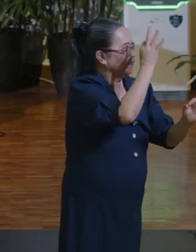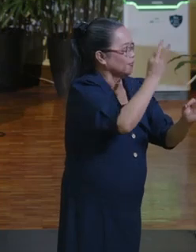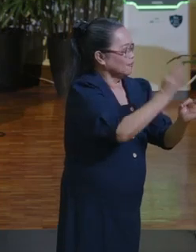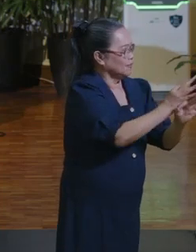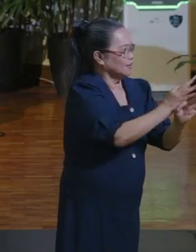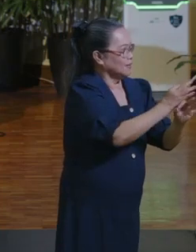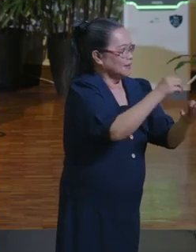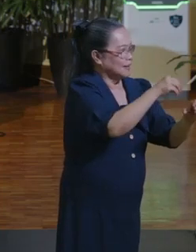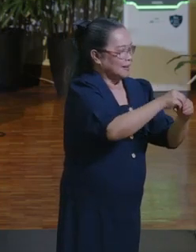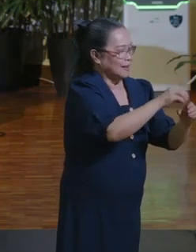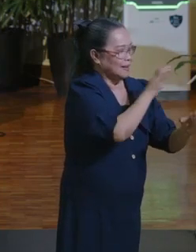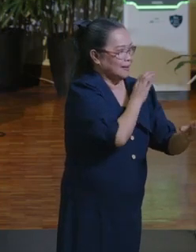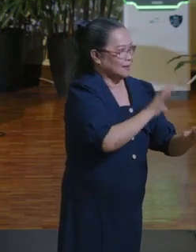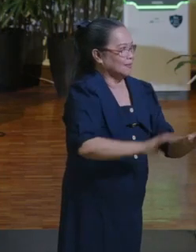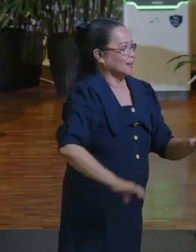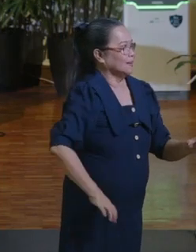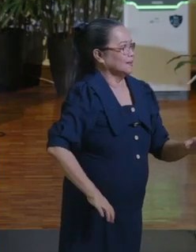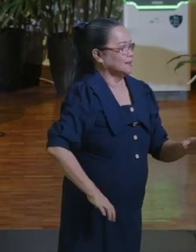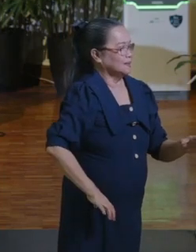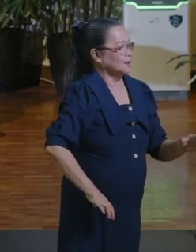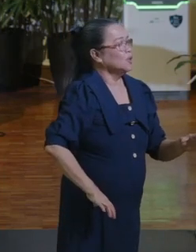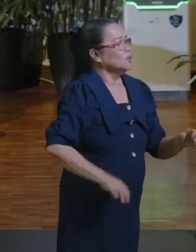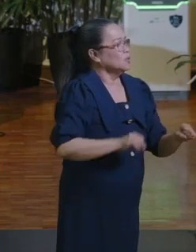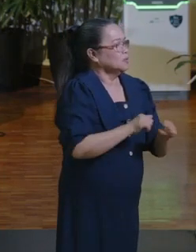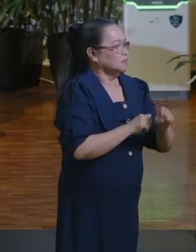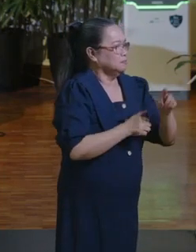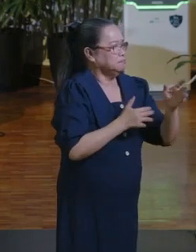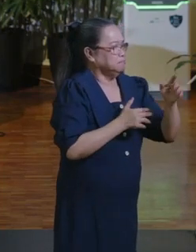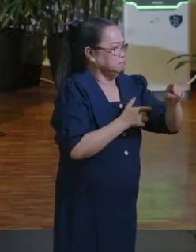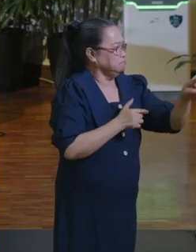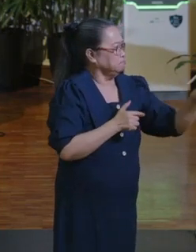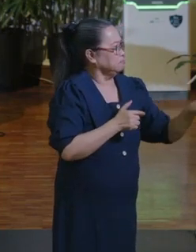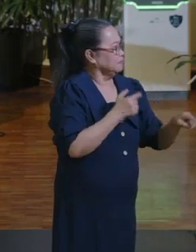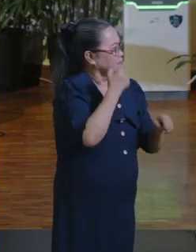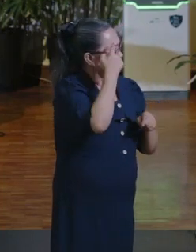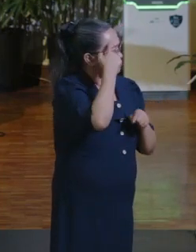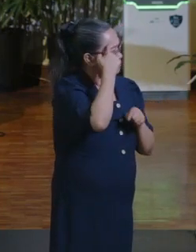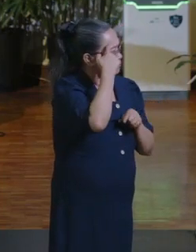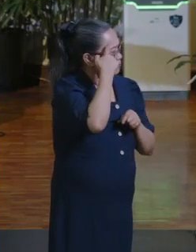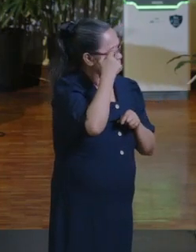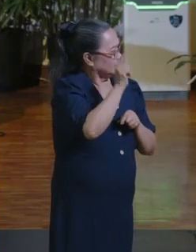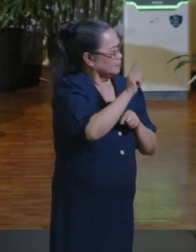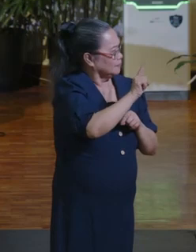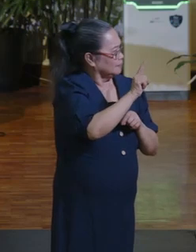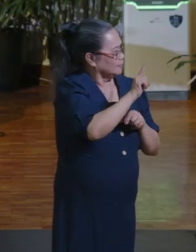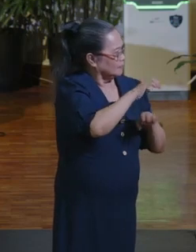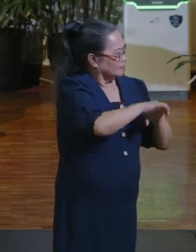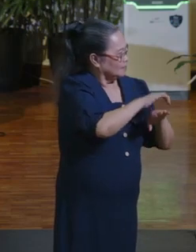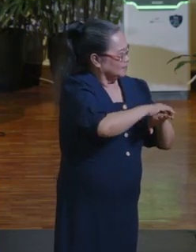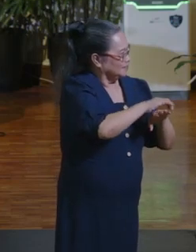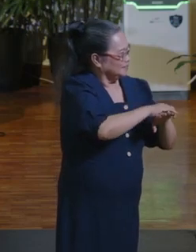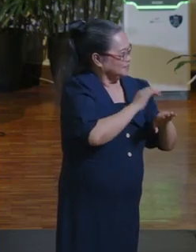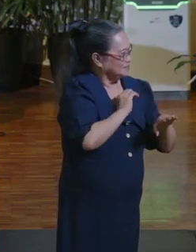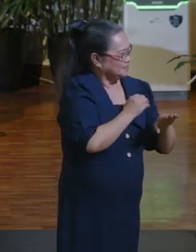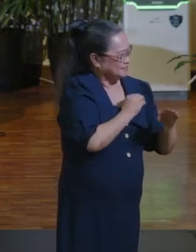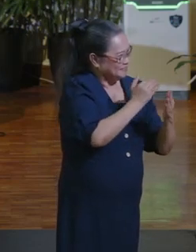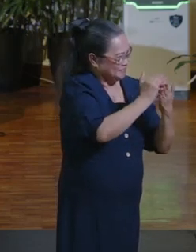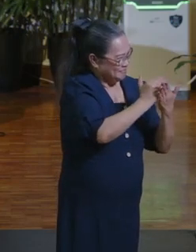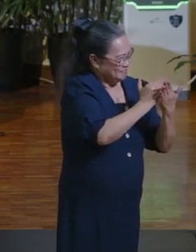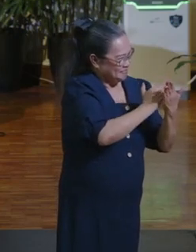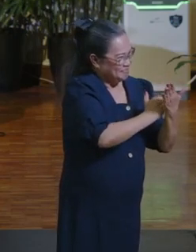Christ. Siguro nagtataka kayo kung bakit nasa English po ang ating